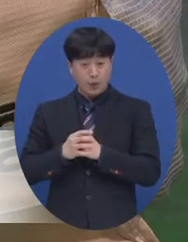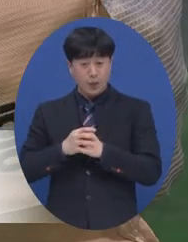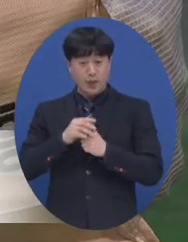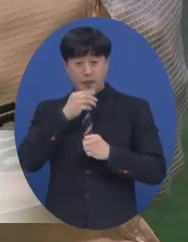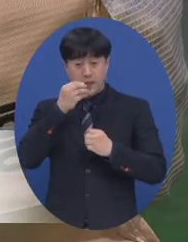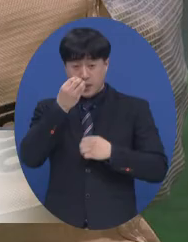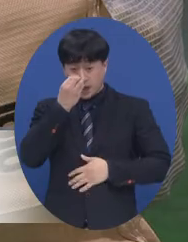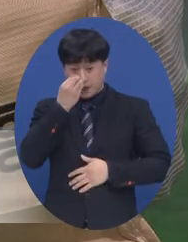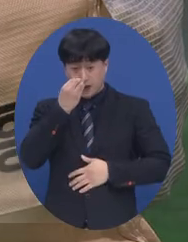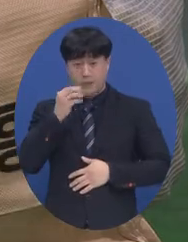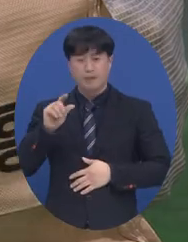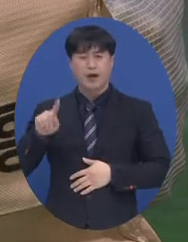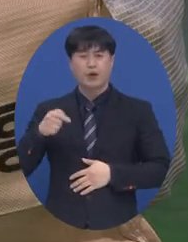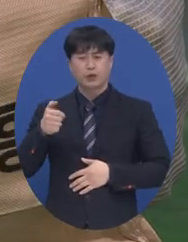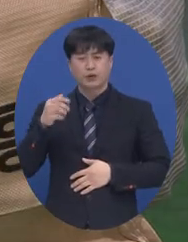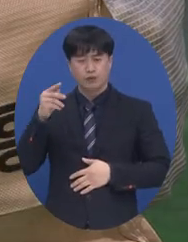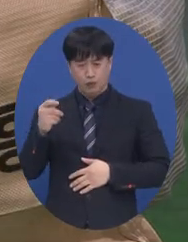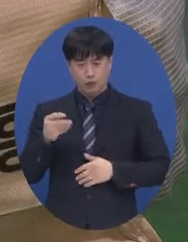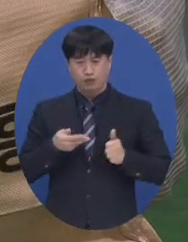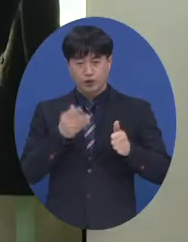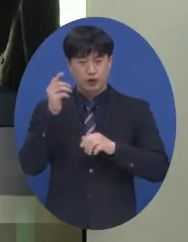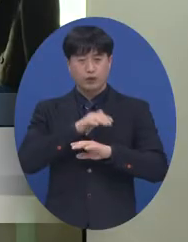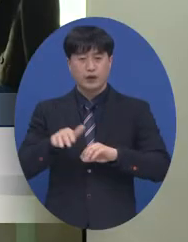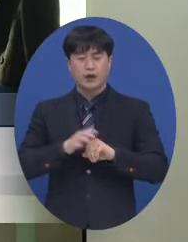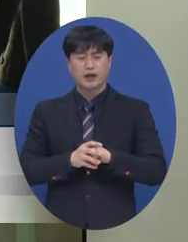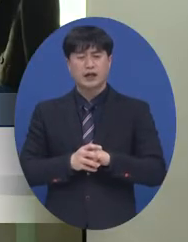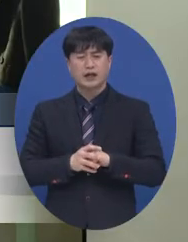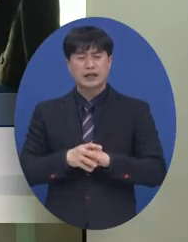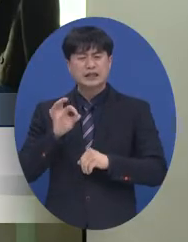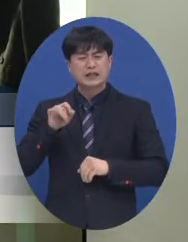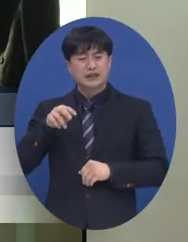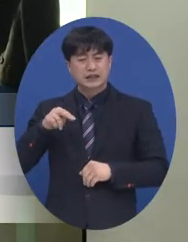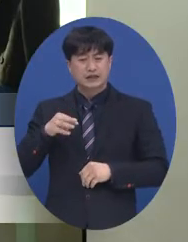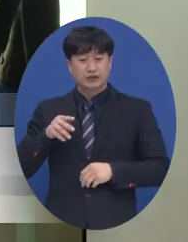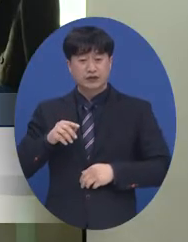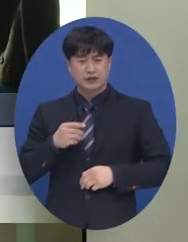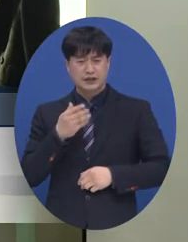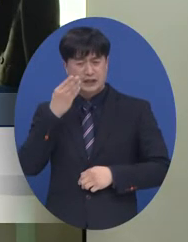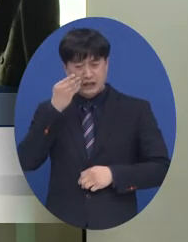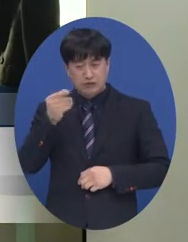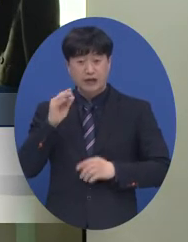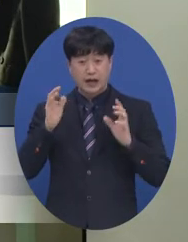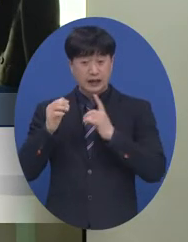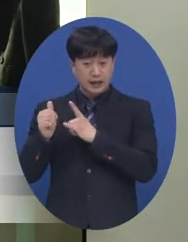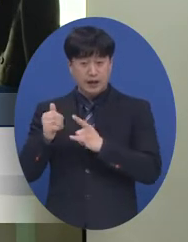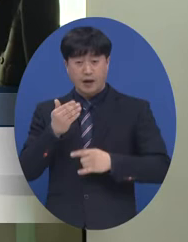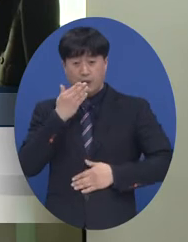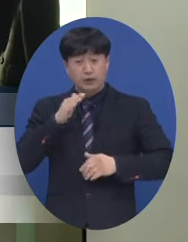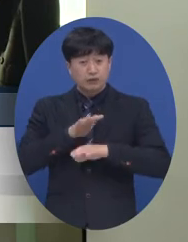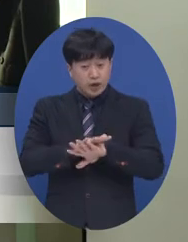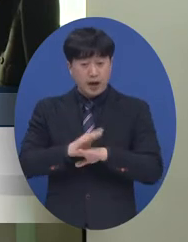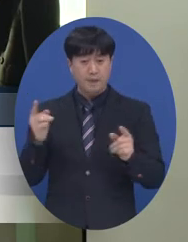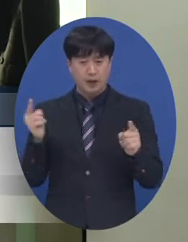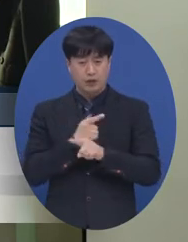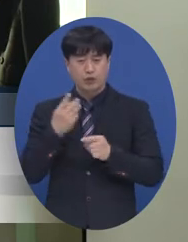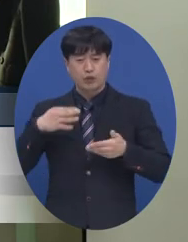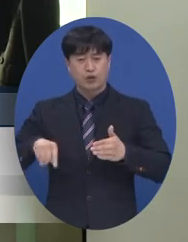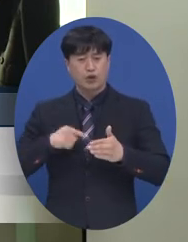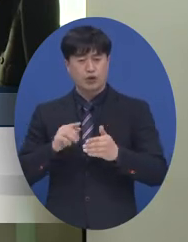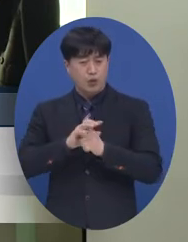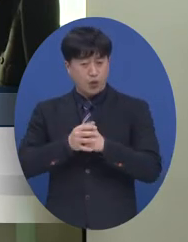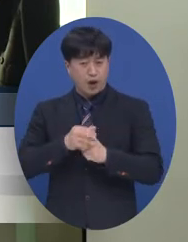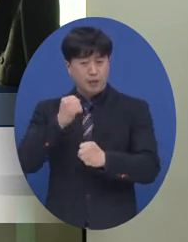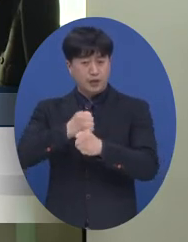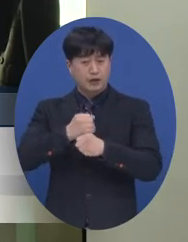친환경 과일 150 털의 제공할 예정입니다 갱신 펴 테 길들어진 어린아이들에게 식습관 개선 및 경기도